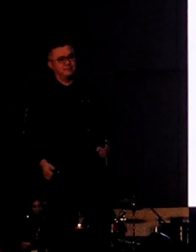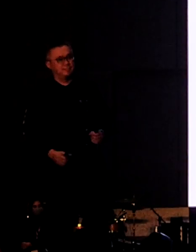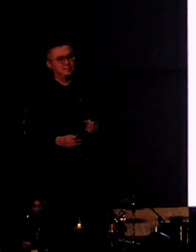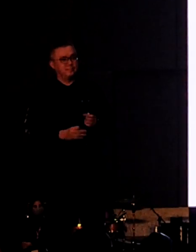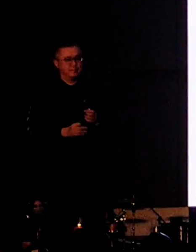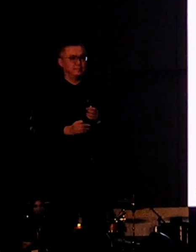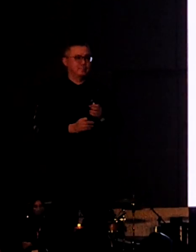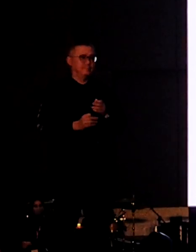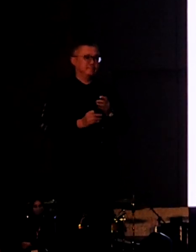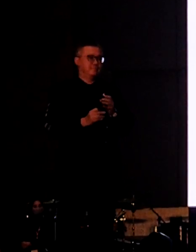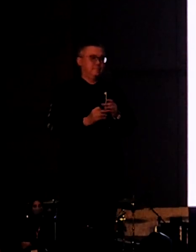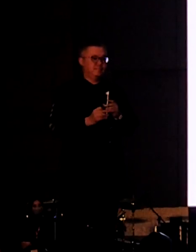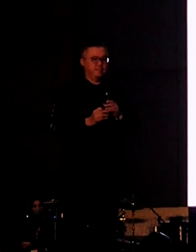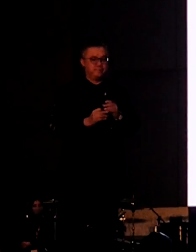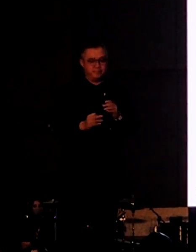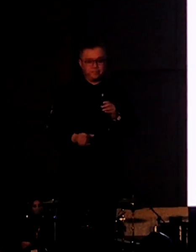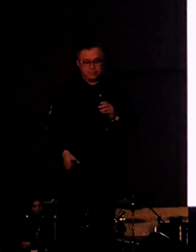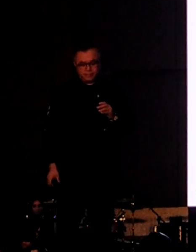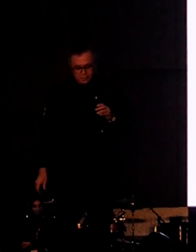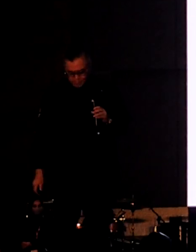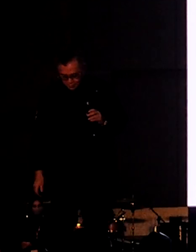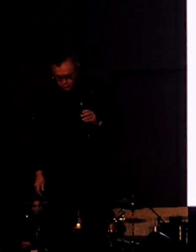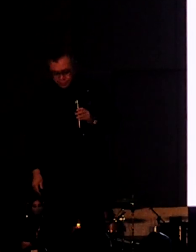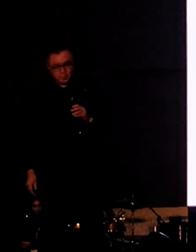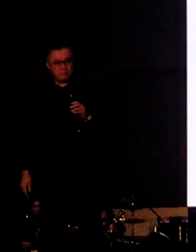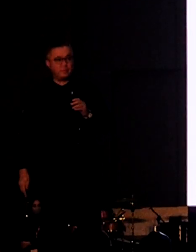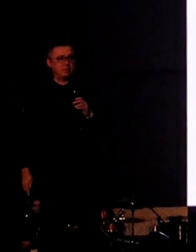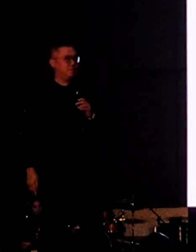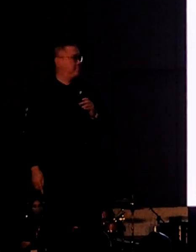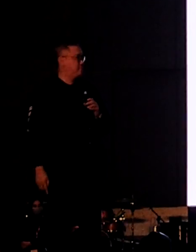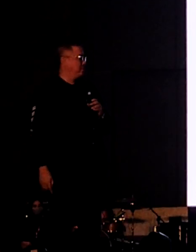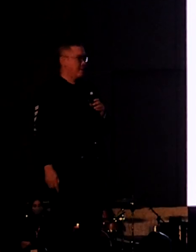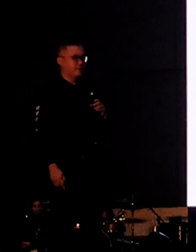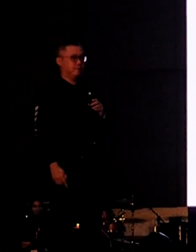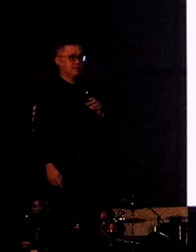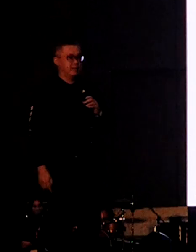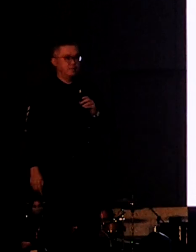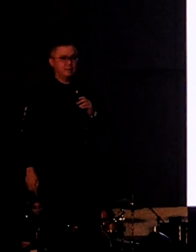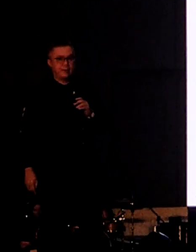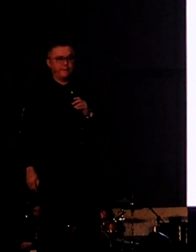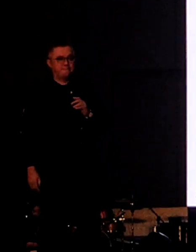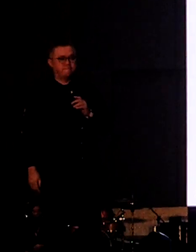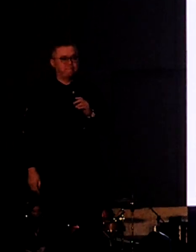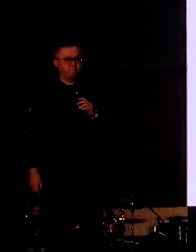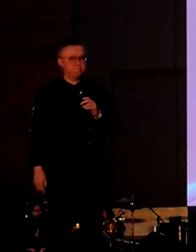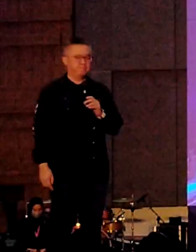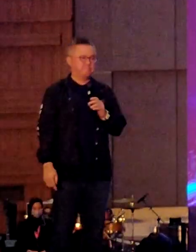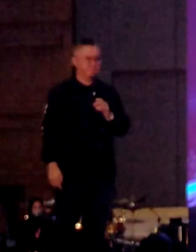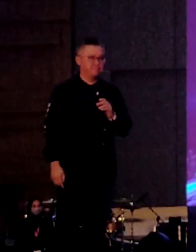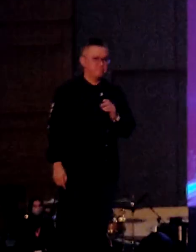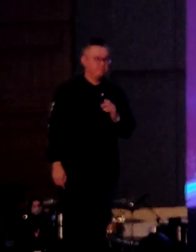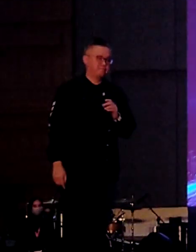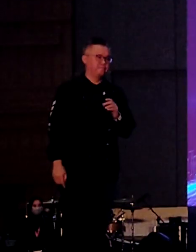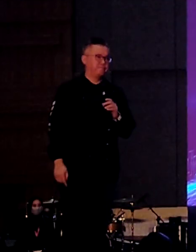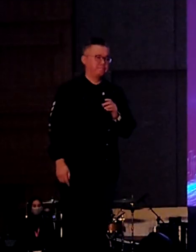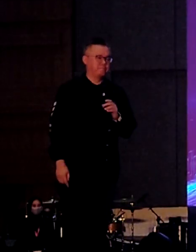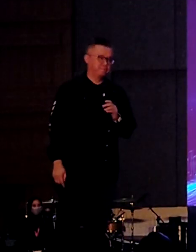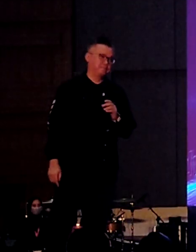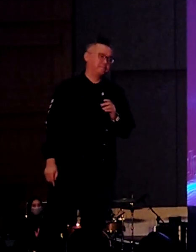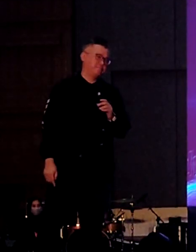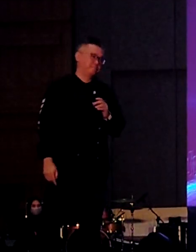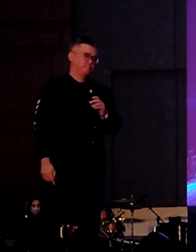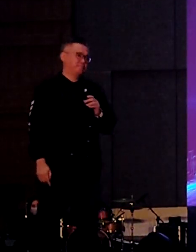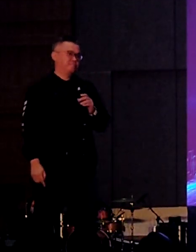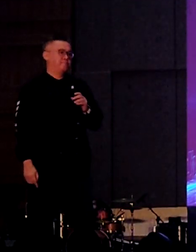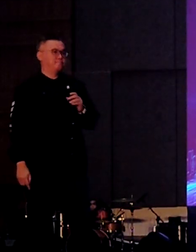memperlakukan saya seperti apa yang tidak berdiri sendiri di tempat ini Ini adalah peta kota Makassar